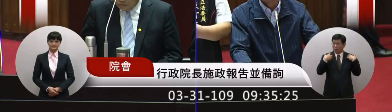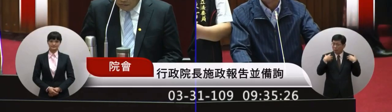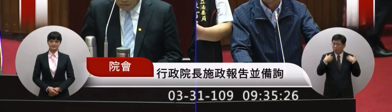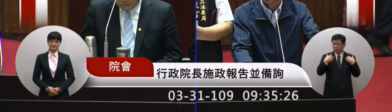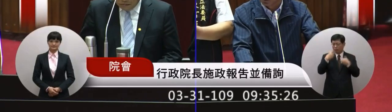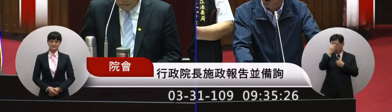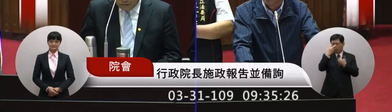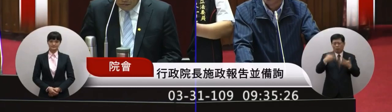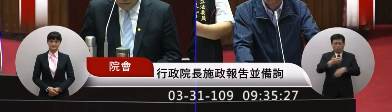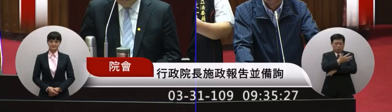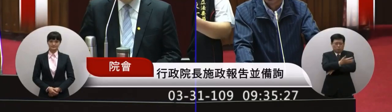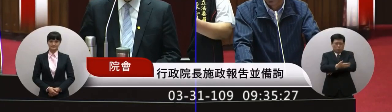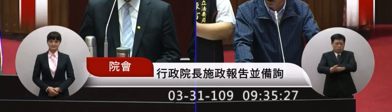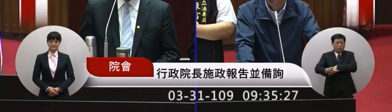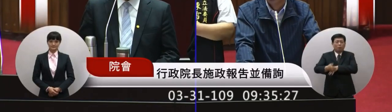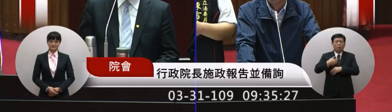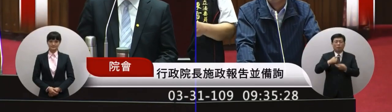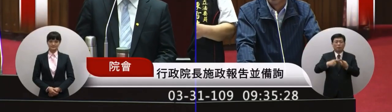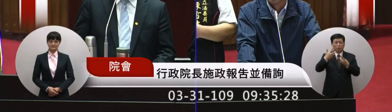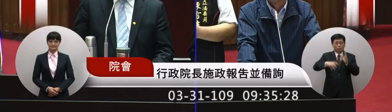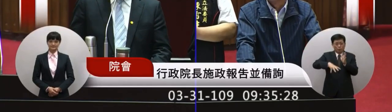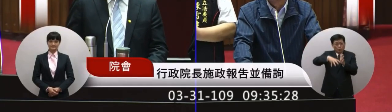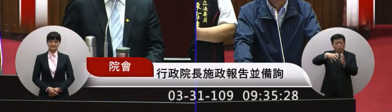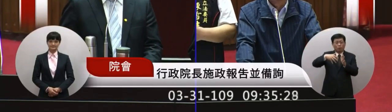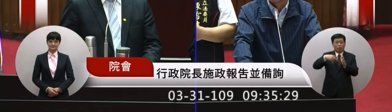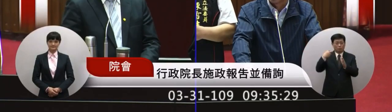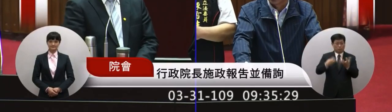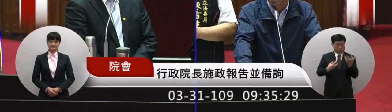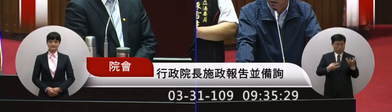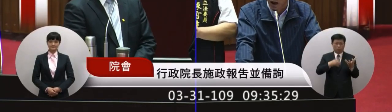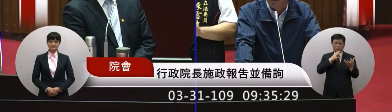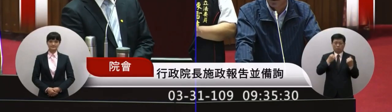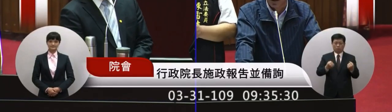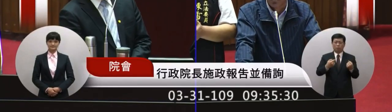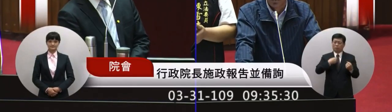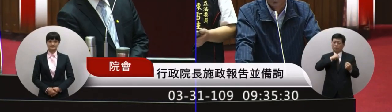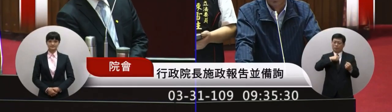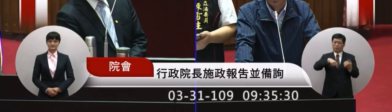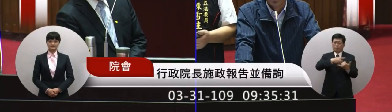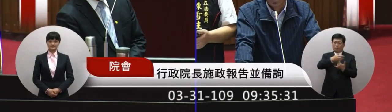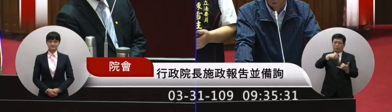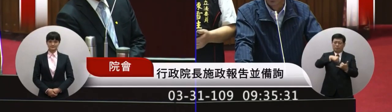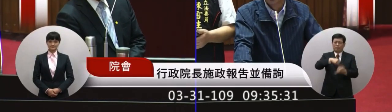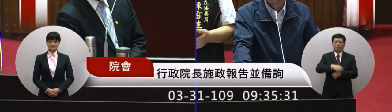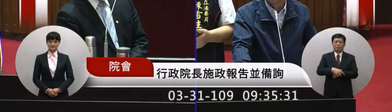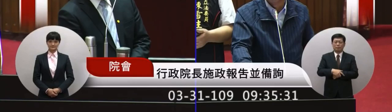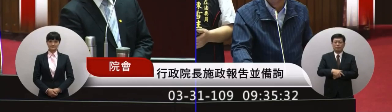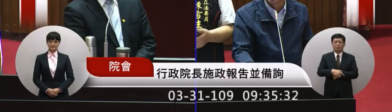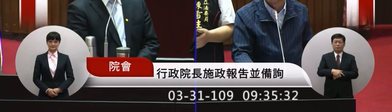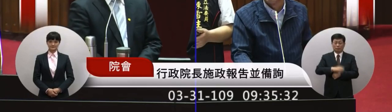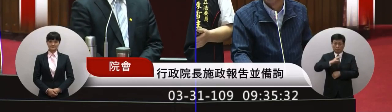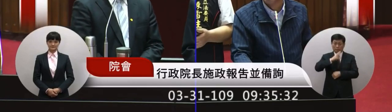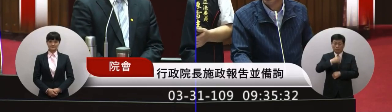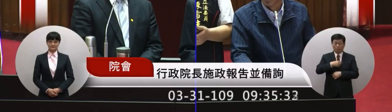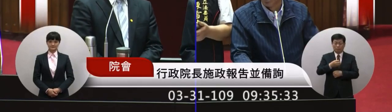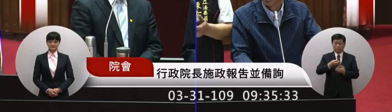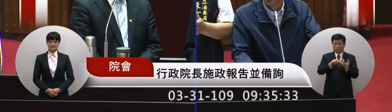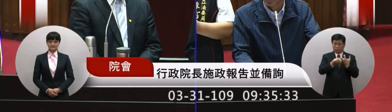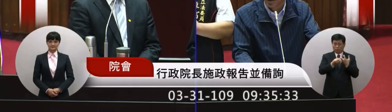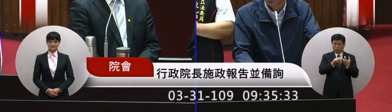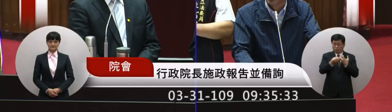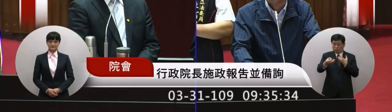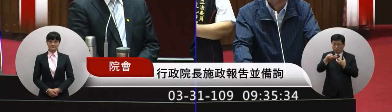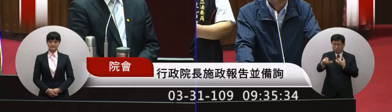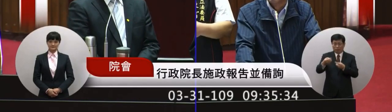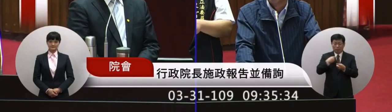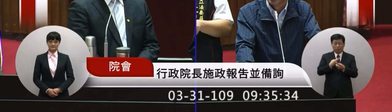管了很多的河川水库，当然多数是在台湾本岛，可是分配给